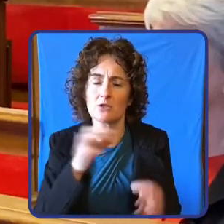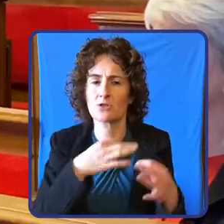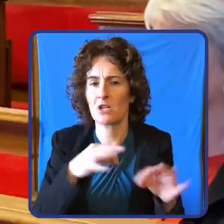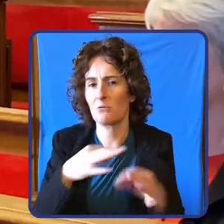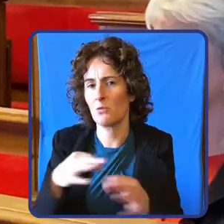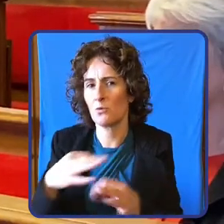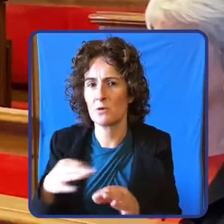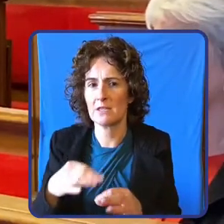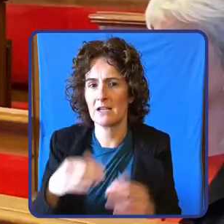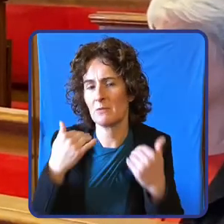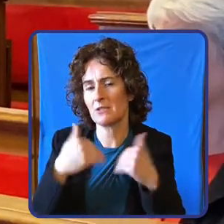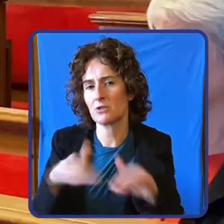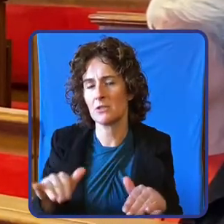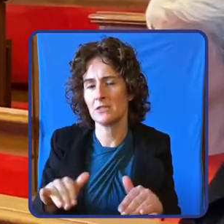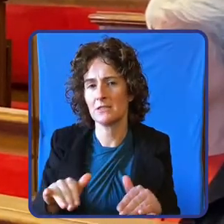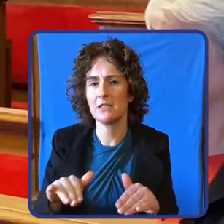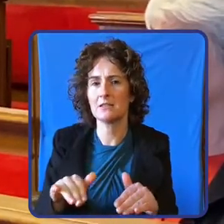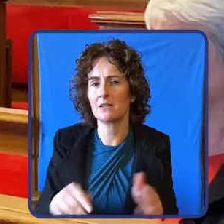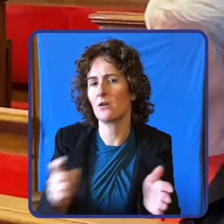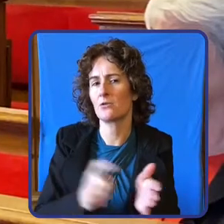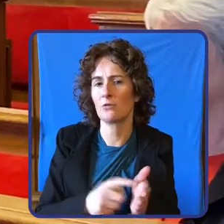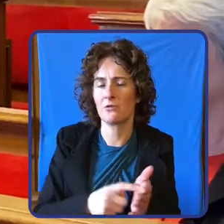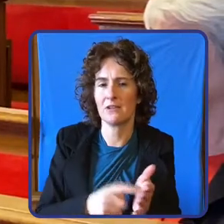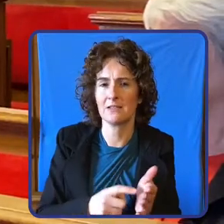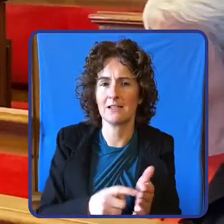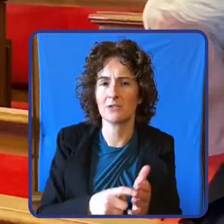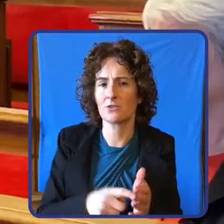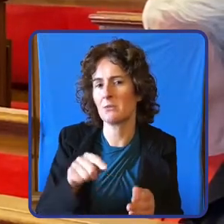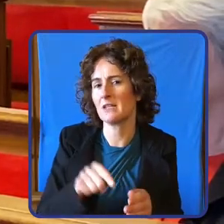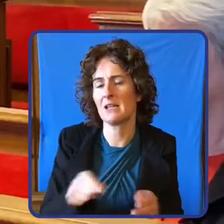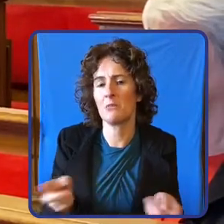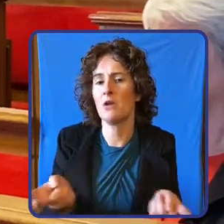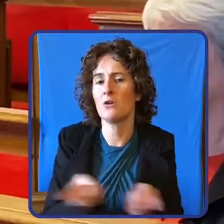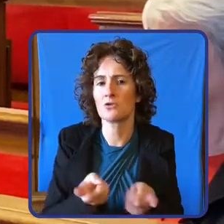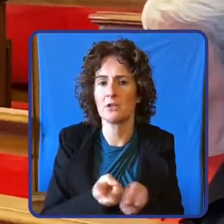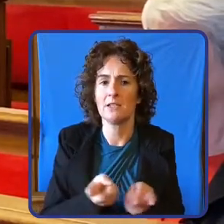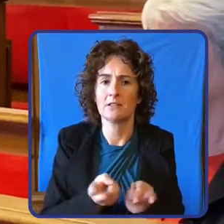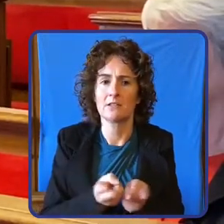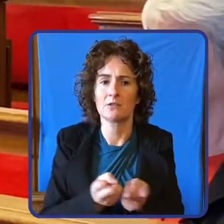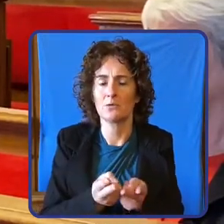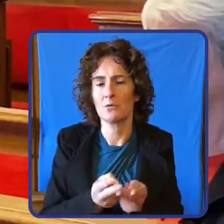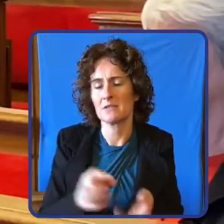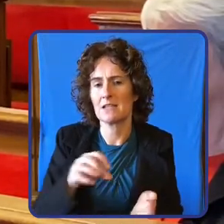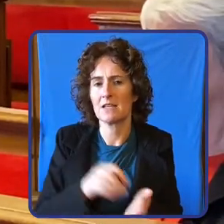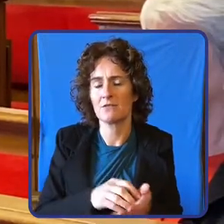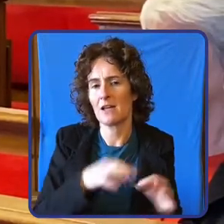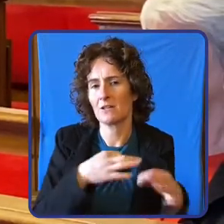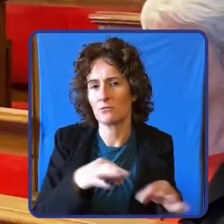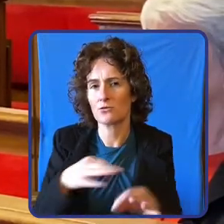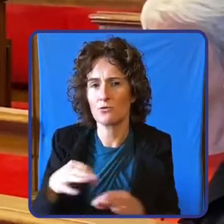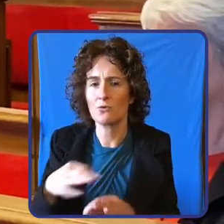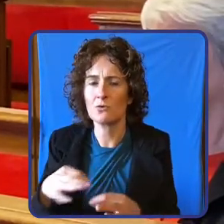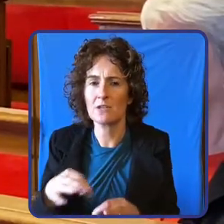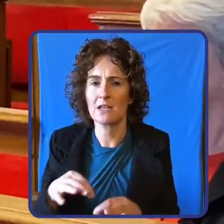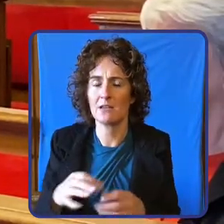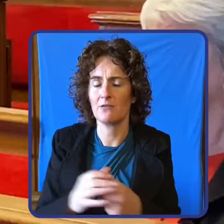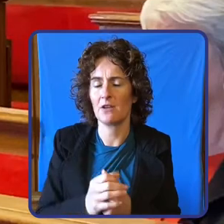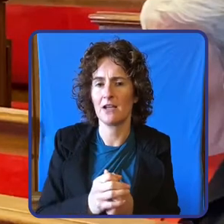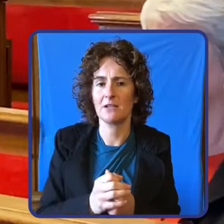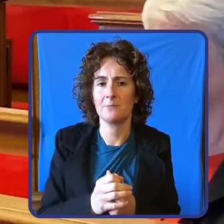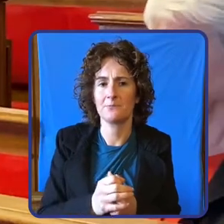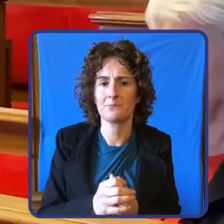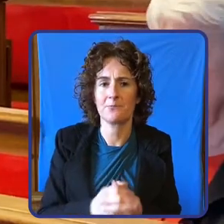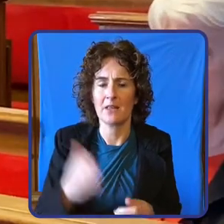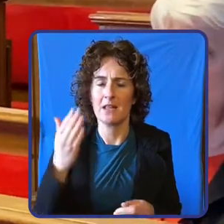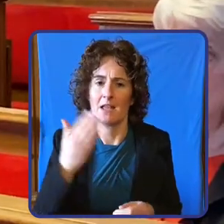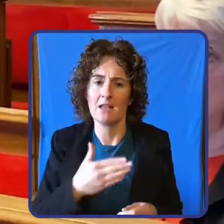város költségvetésével, vagy egy városnak a 2023. évi sorsával. Úgyhogy ennyit szerettem volna